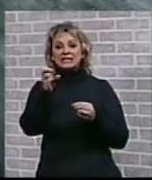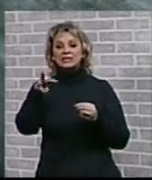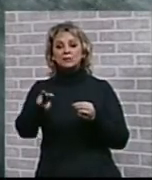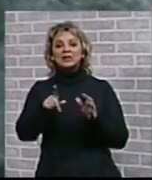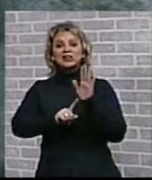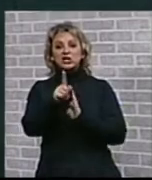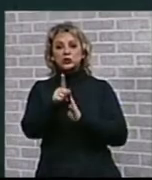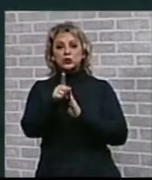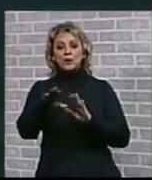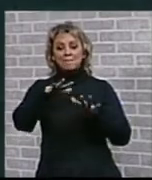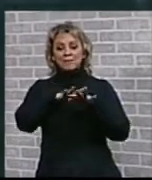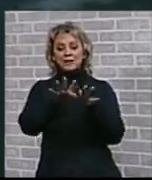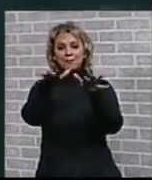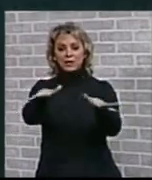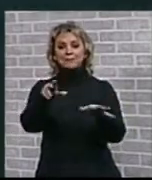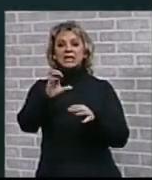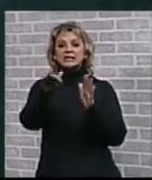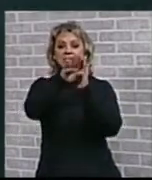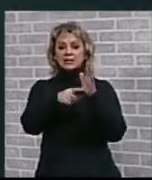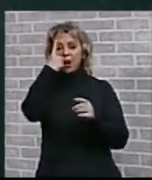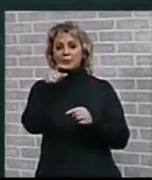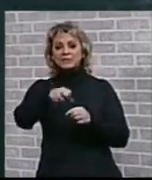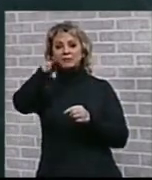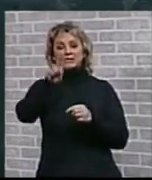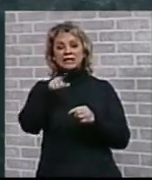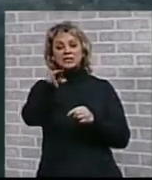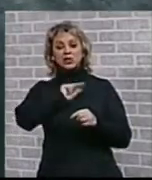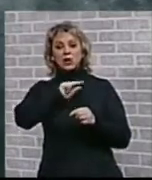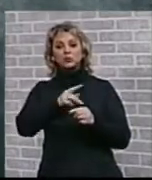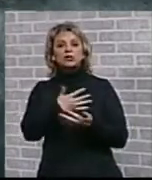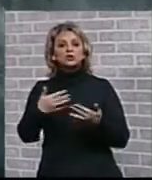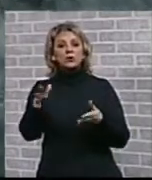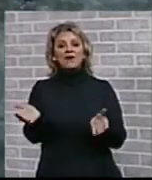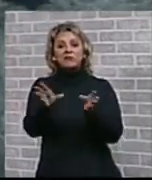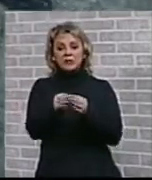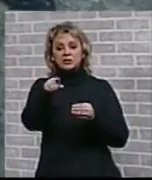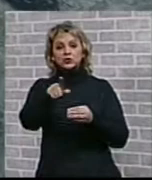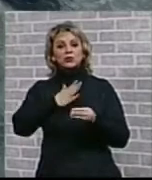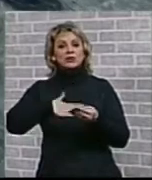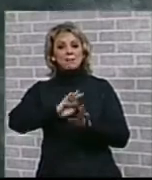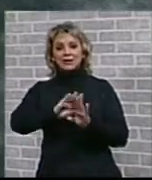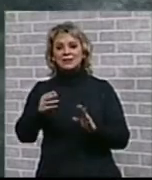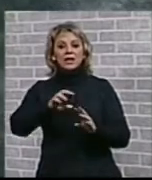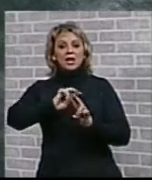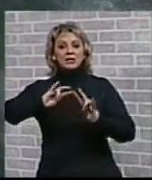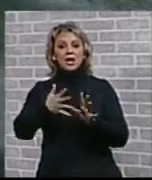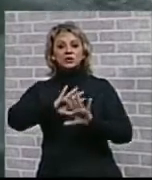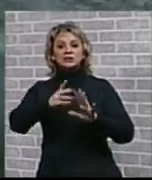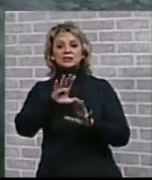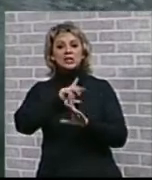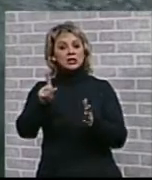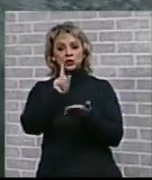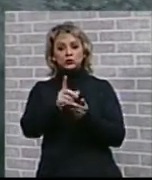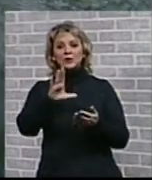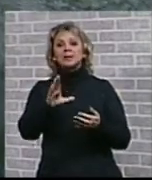и начнется потопление. Но система оповещений специалисты работают настолько слаженно, что неприятных неожиданностей быть не должно.